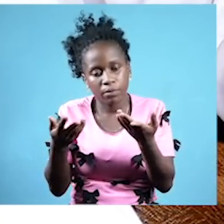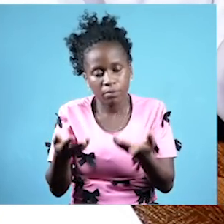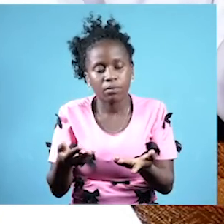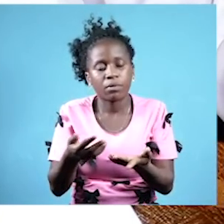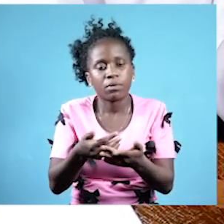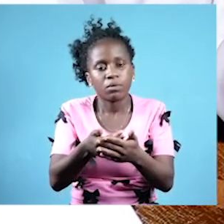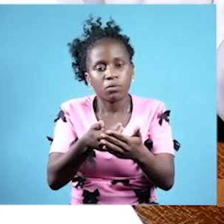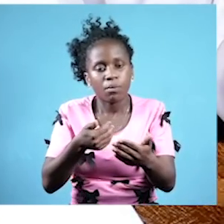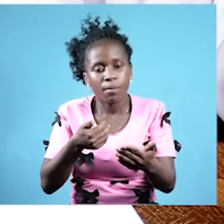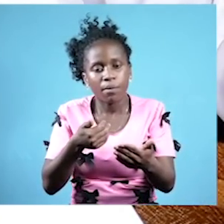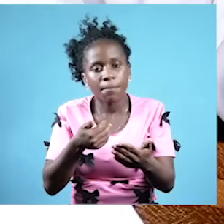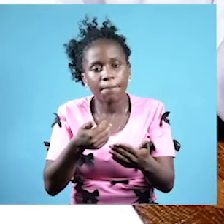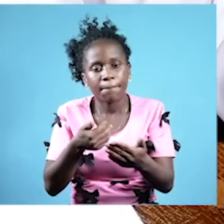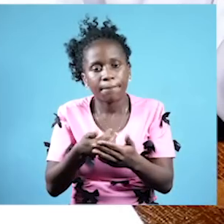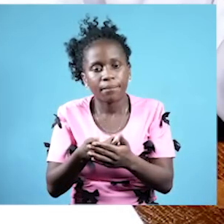ni kwamba